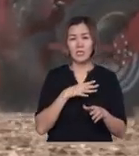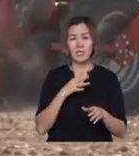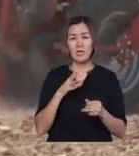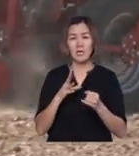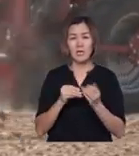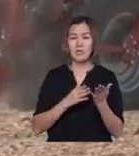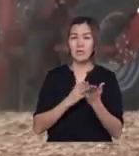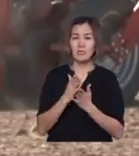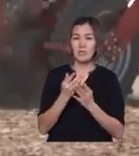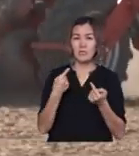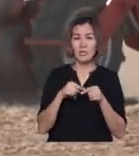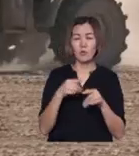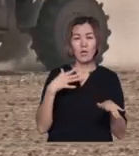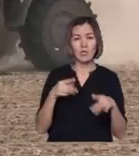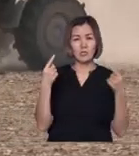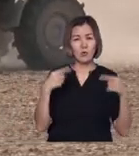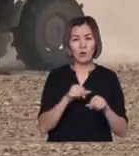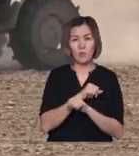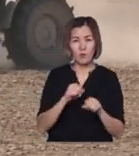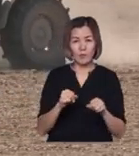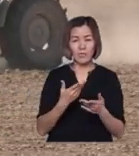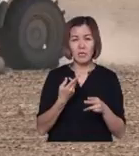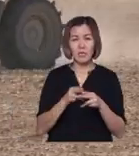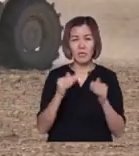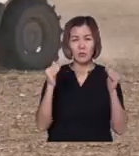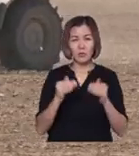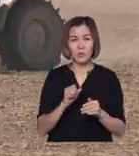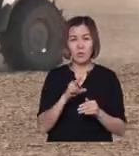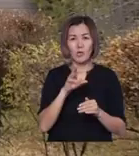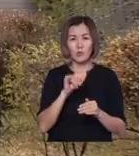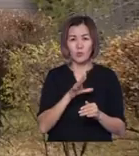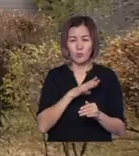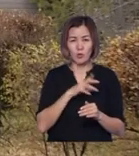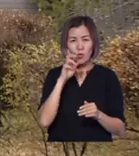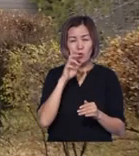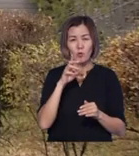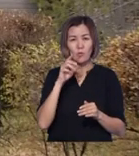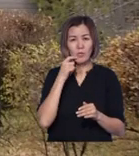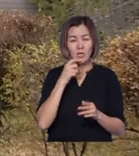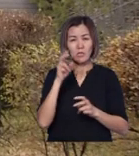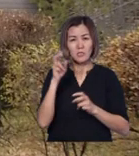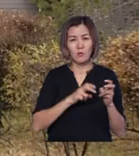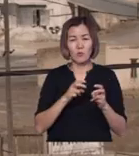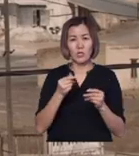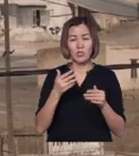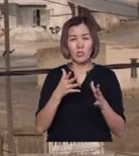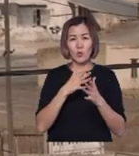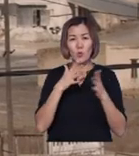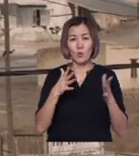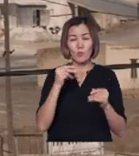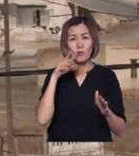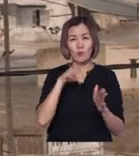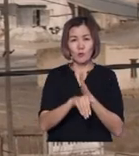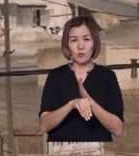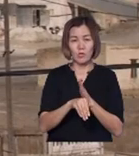әкім. Өткен жылы өнімділіктен ең төмені Ақсу болыпты. Үкімет қан сауытына қыруар қаржы құйды.